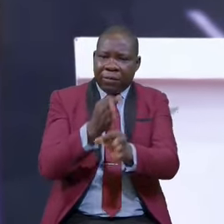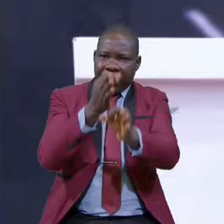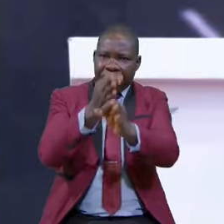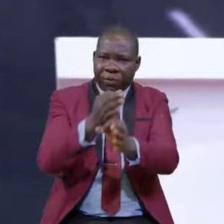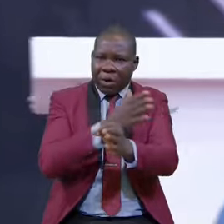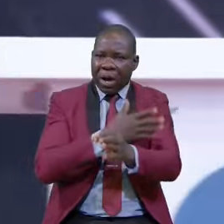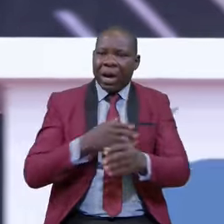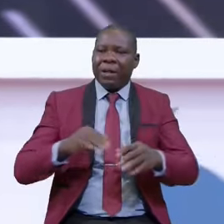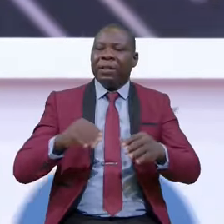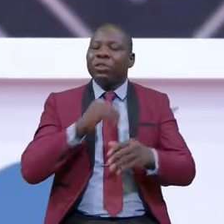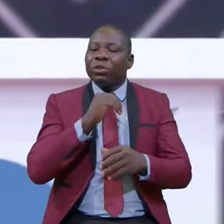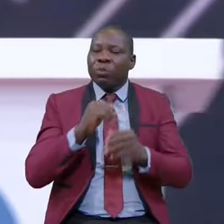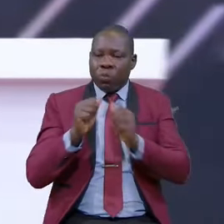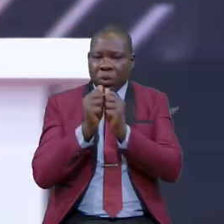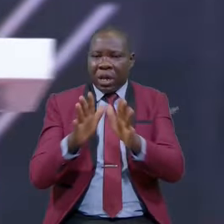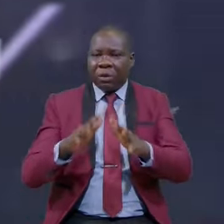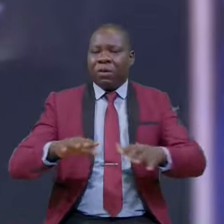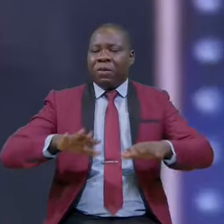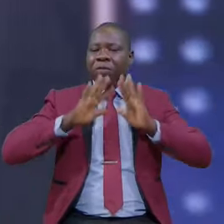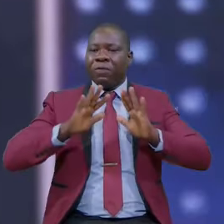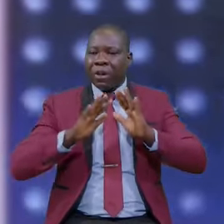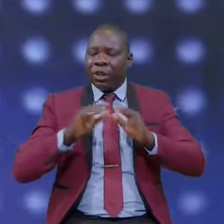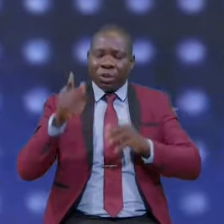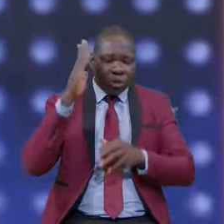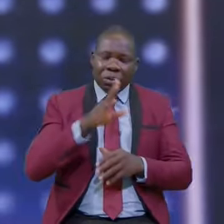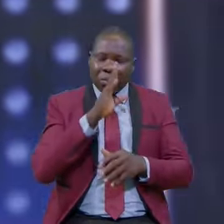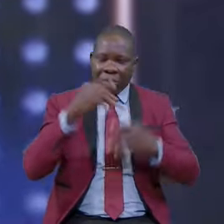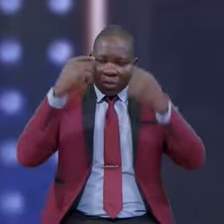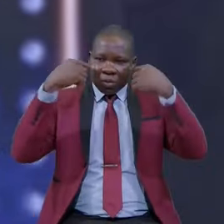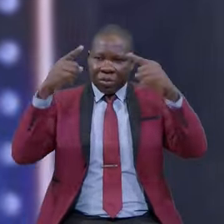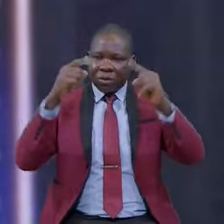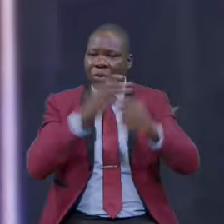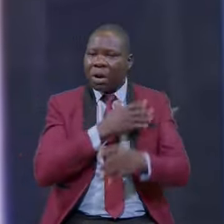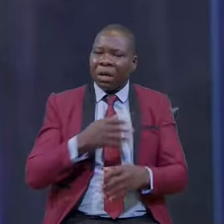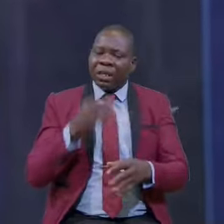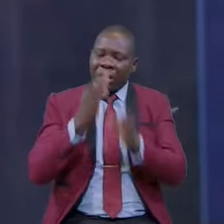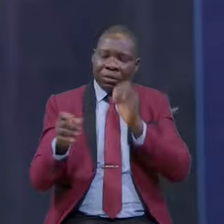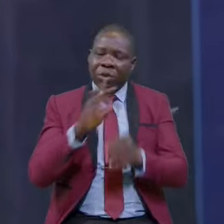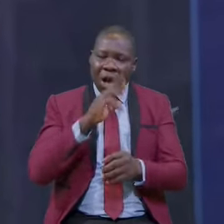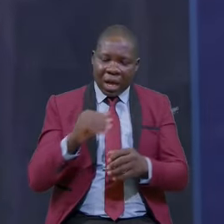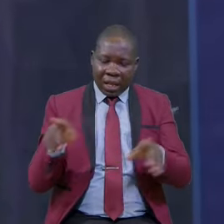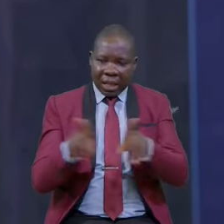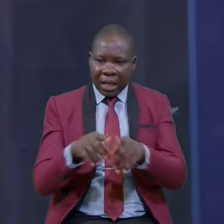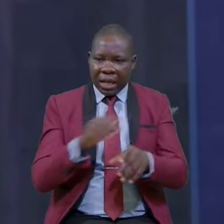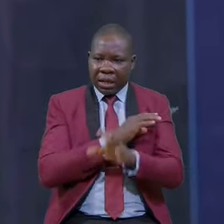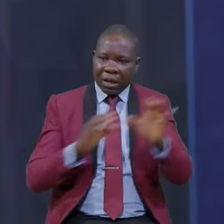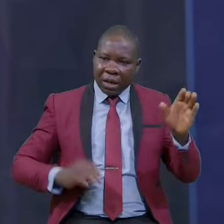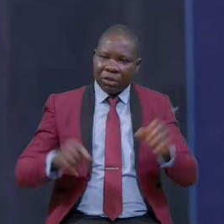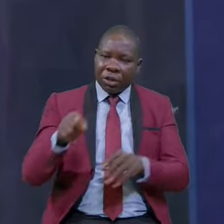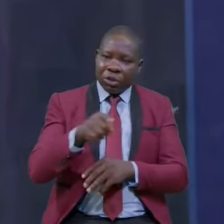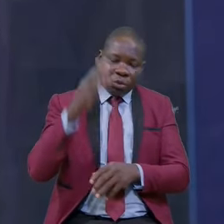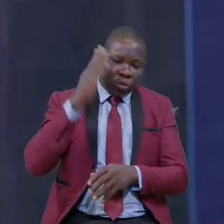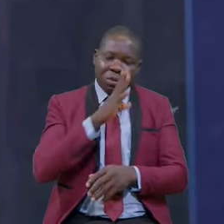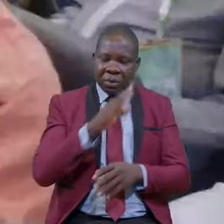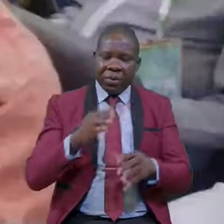les aigles. Et vous serez comme Christ. Vous serez fidèle. Comme Christ, vous